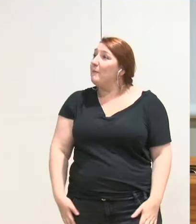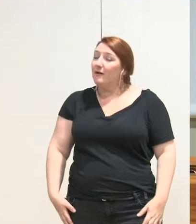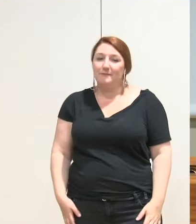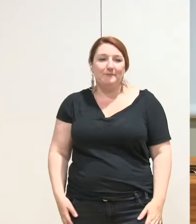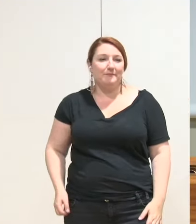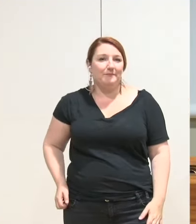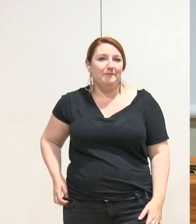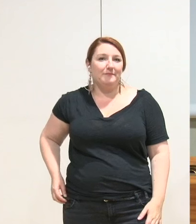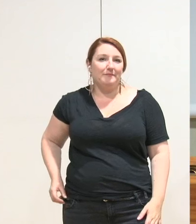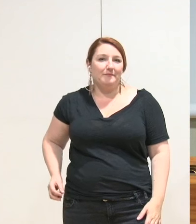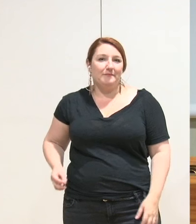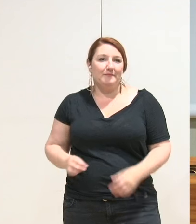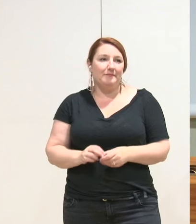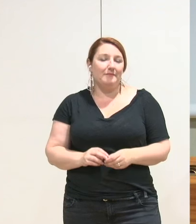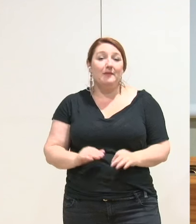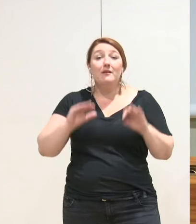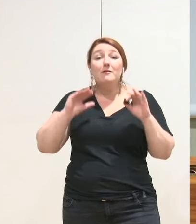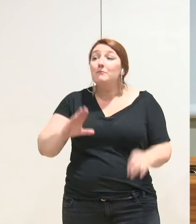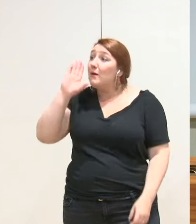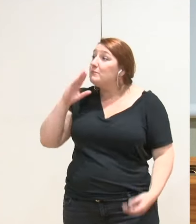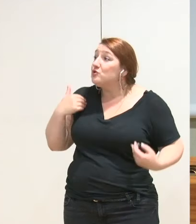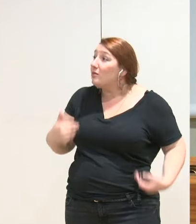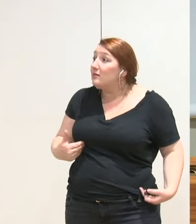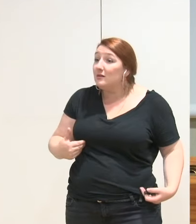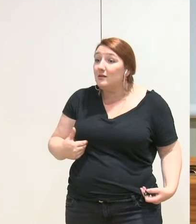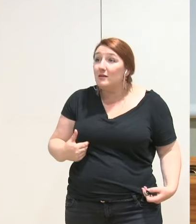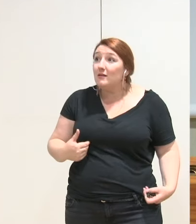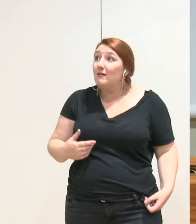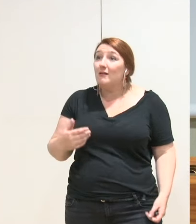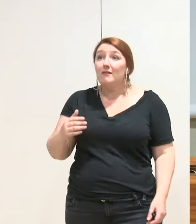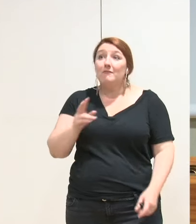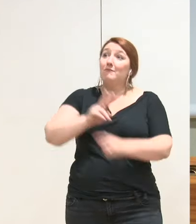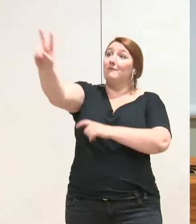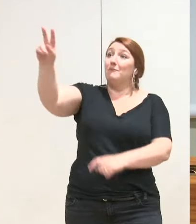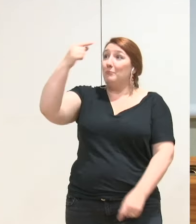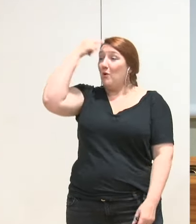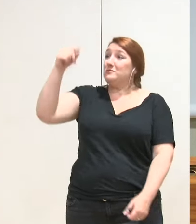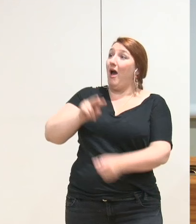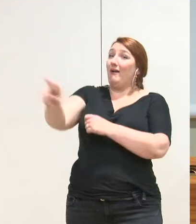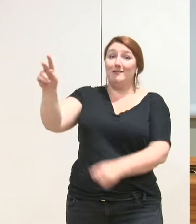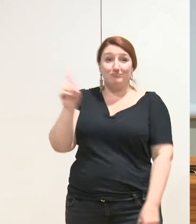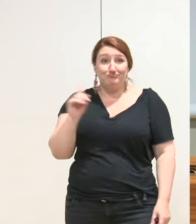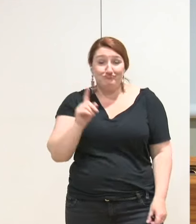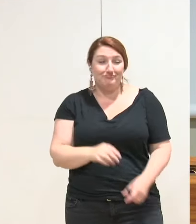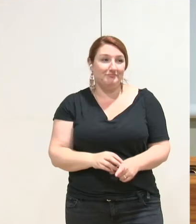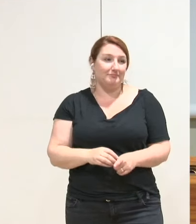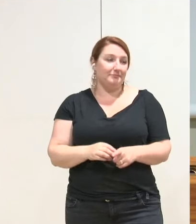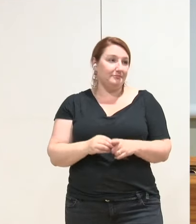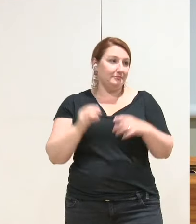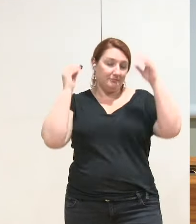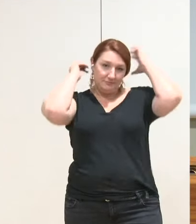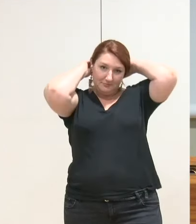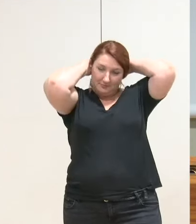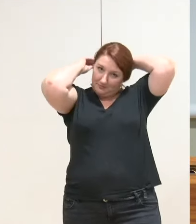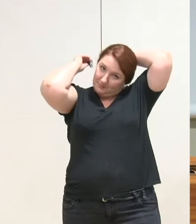ville et même quand on est gentil on croit qu'on agresse il y a-t-il d'autres interventions sur ce contrat de ville